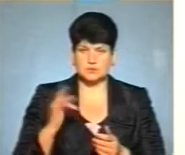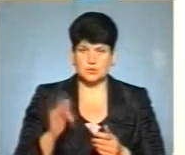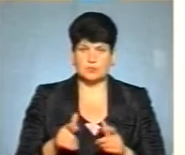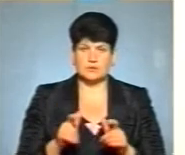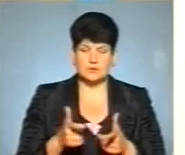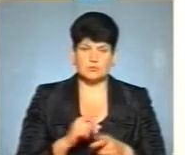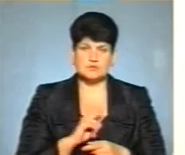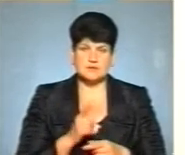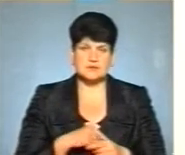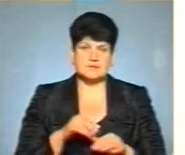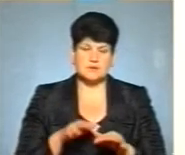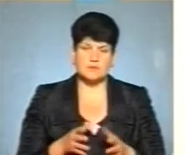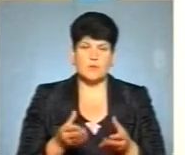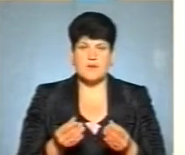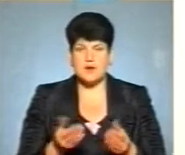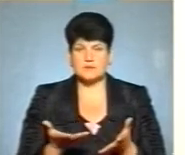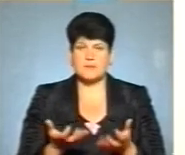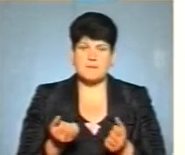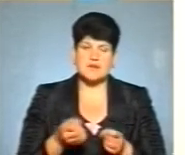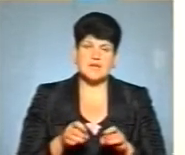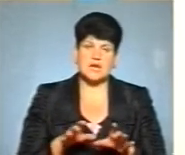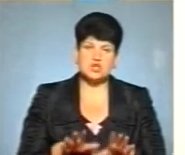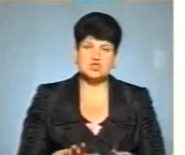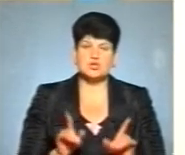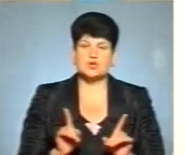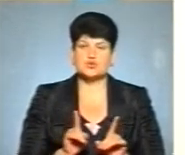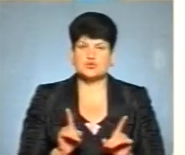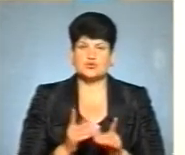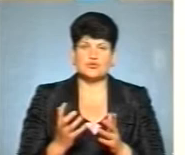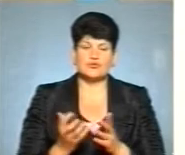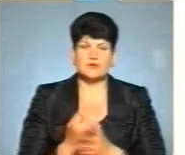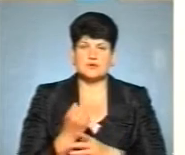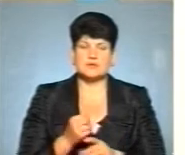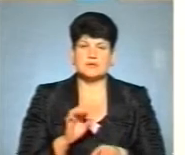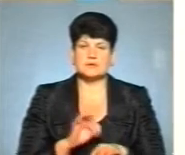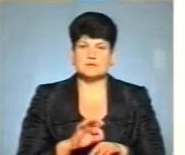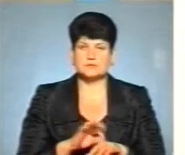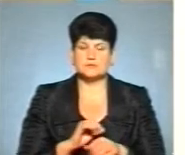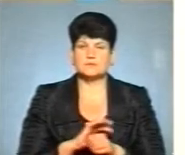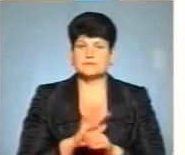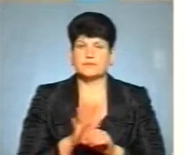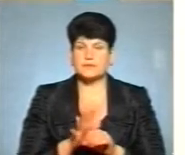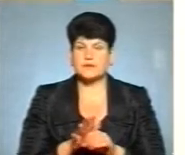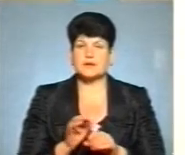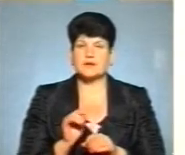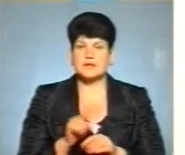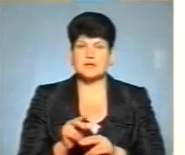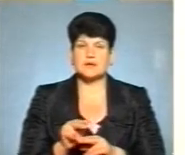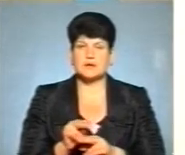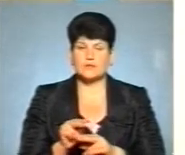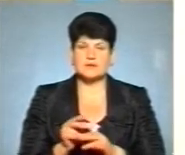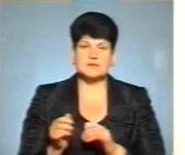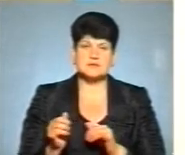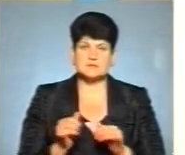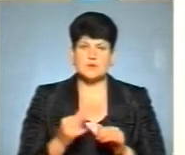карантинні заходи, пом'якшувати, приймати рішення щодо виявлення інфікованих на COVID-19, а також їхнього лікування,